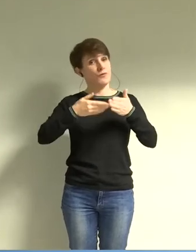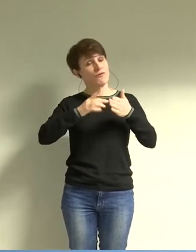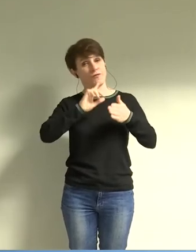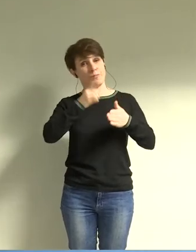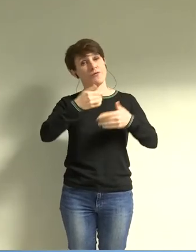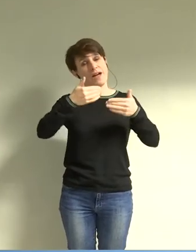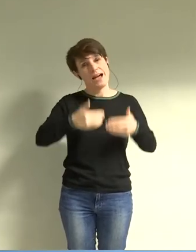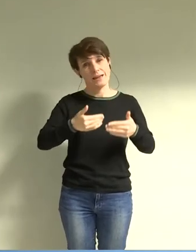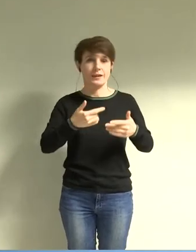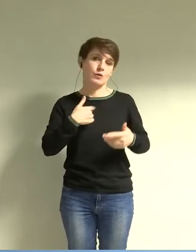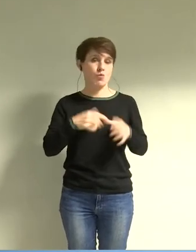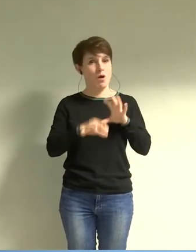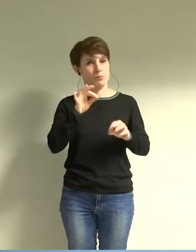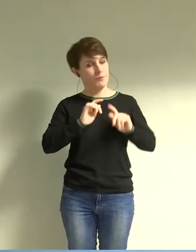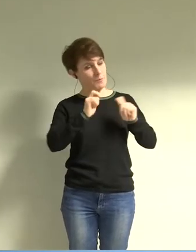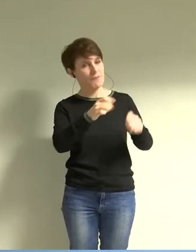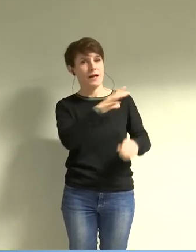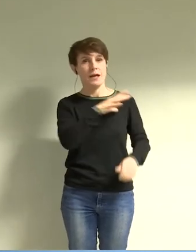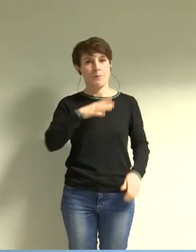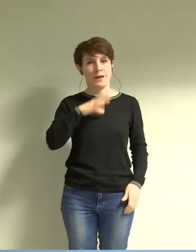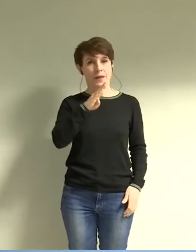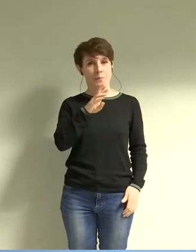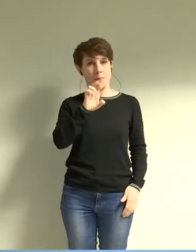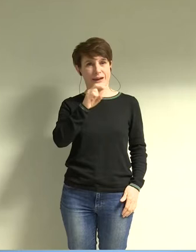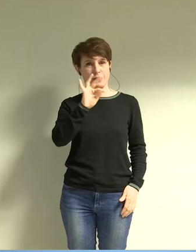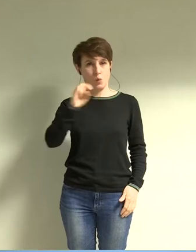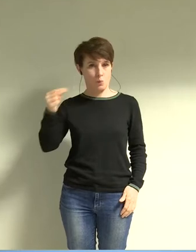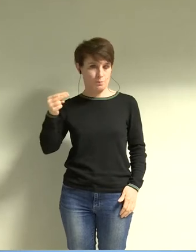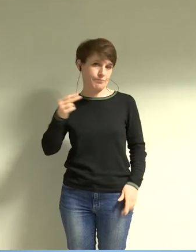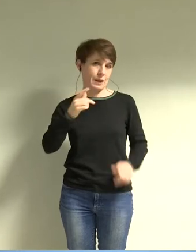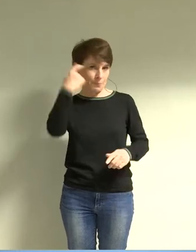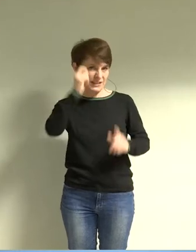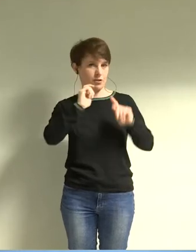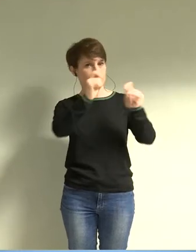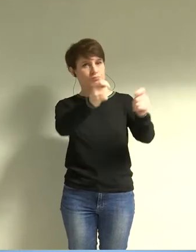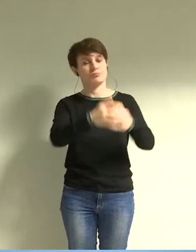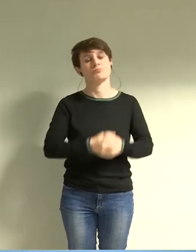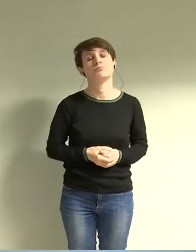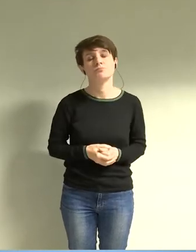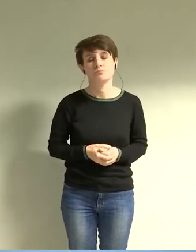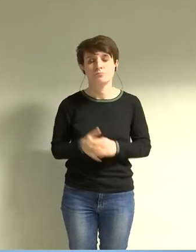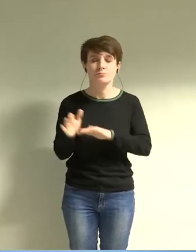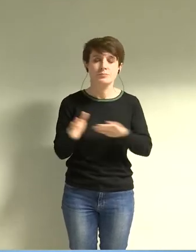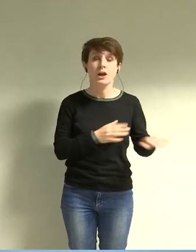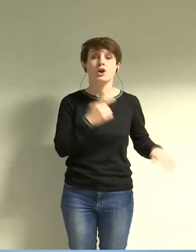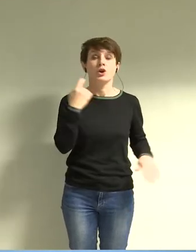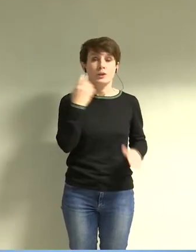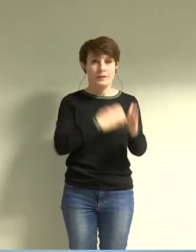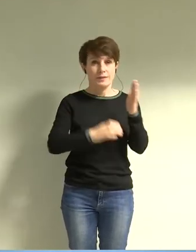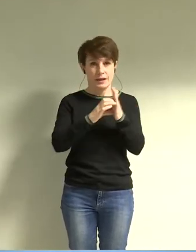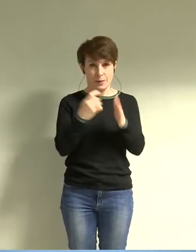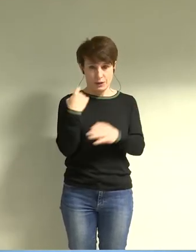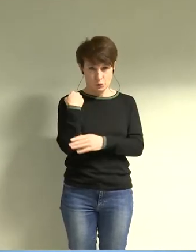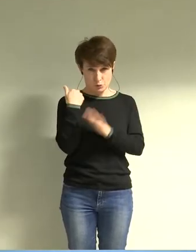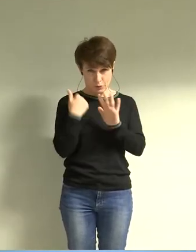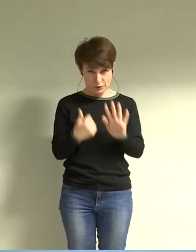président tom délibération numéro 6 il s'agit de l'approbation